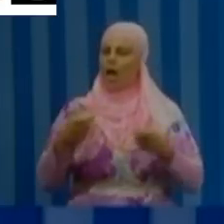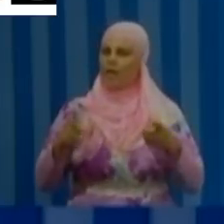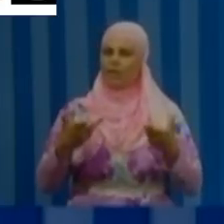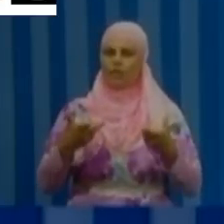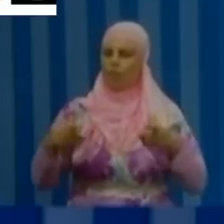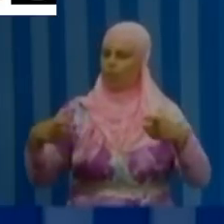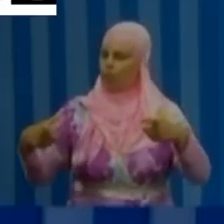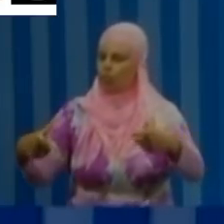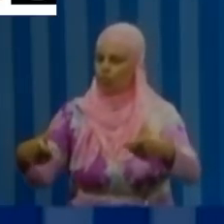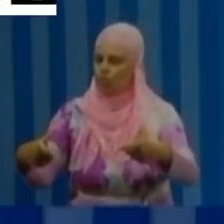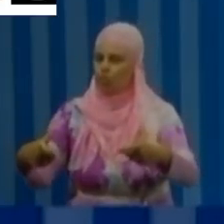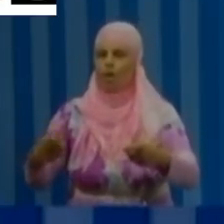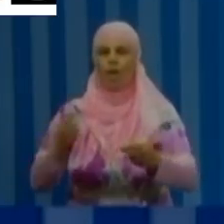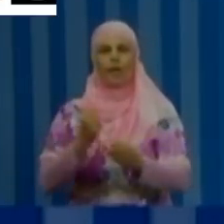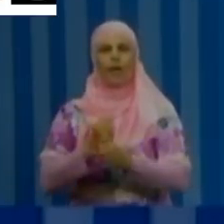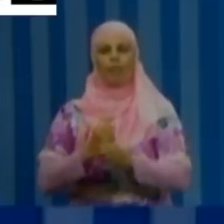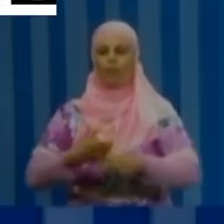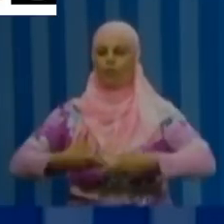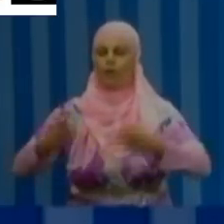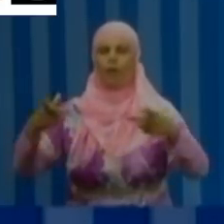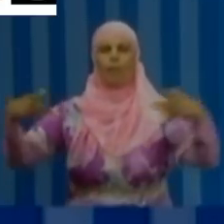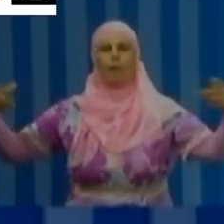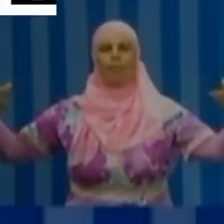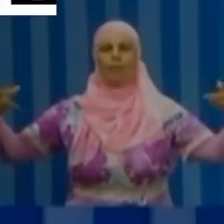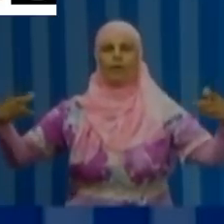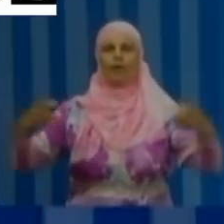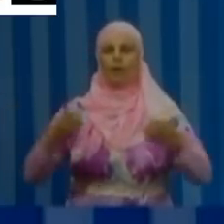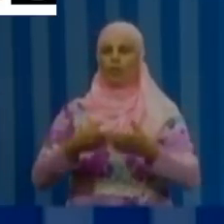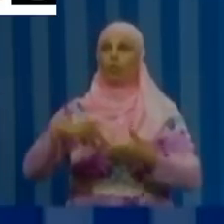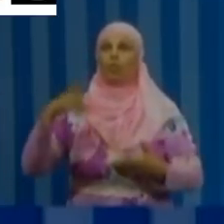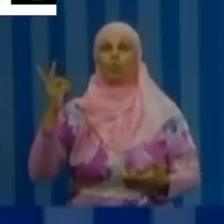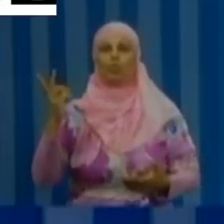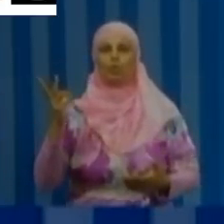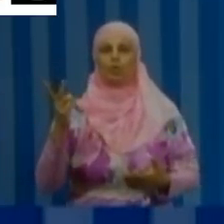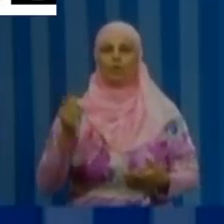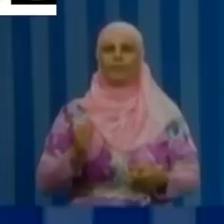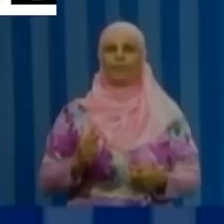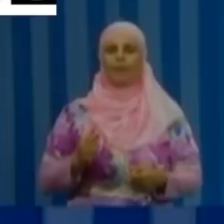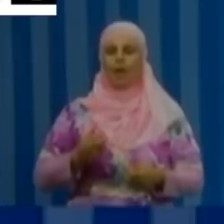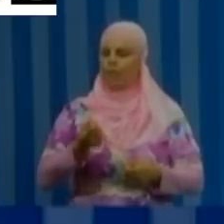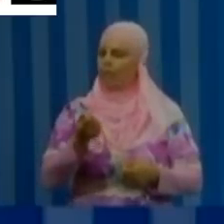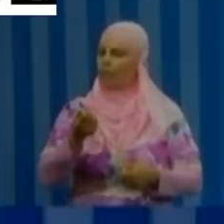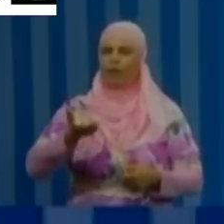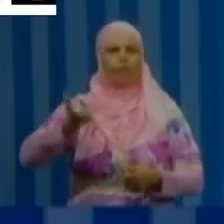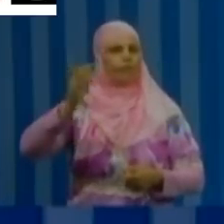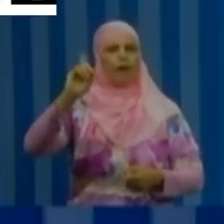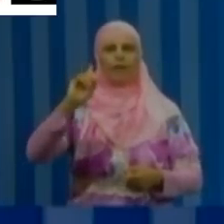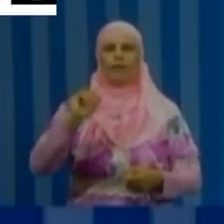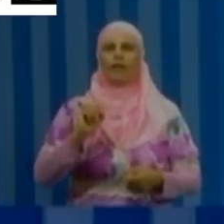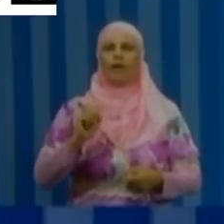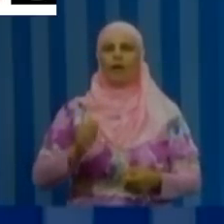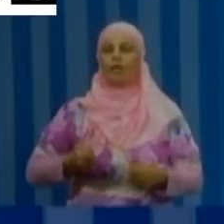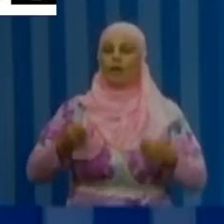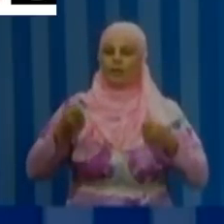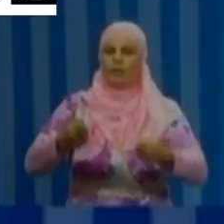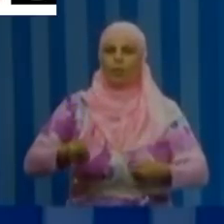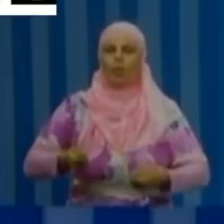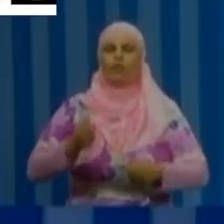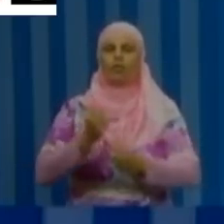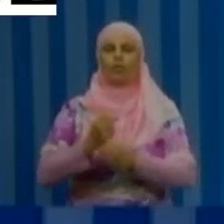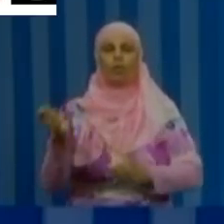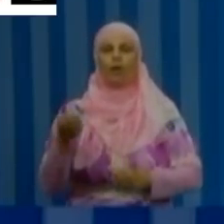منها ونعمل منطقه صناعيه وقطب تكنولوجي هذا لا يكلف اموال طائله ويعطينا مواطن شغل